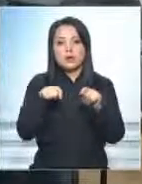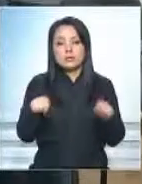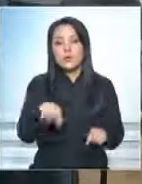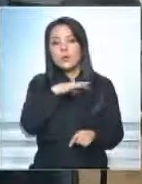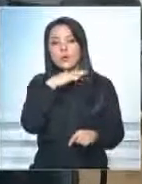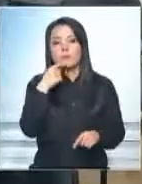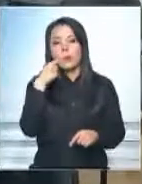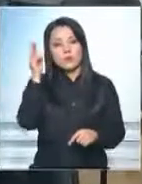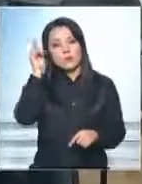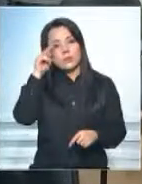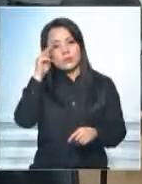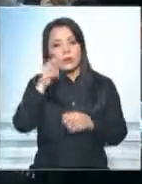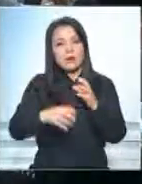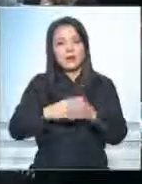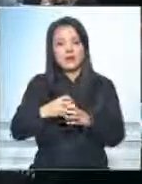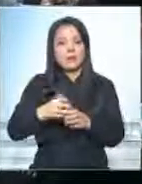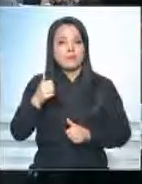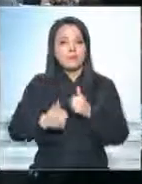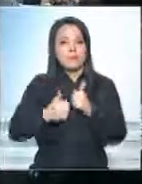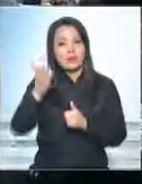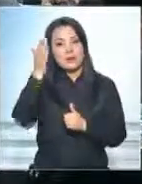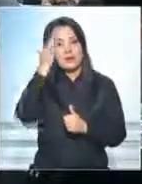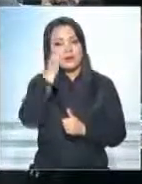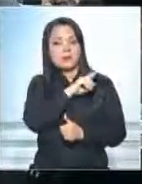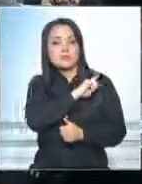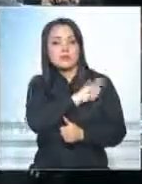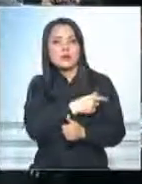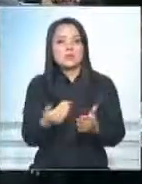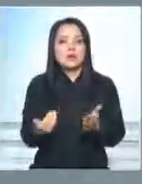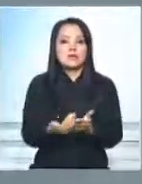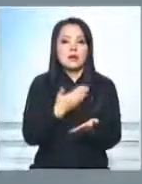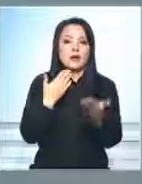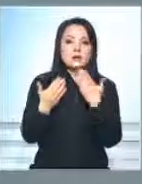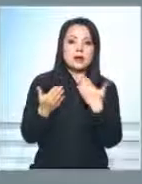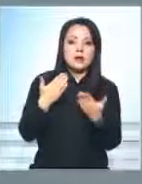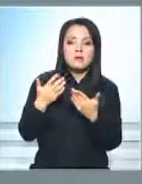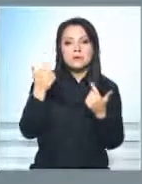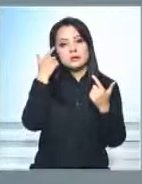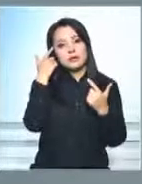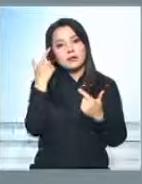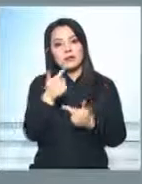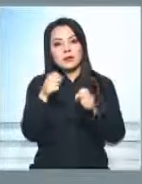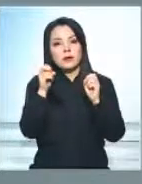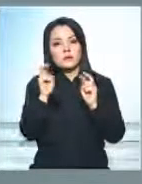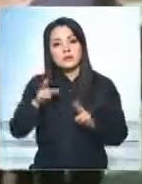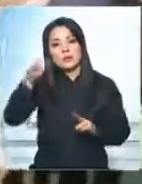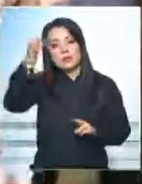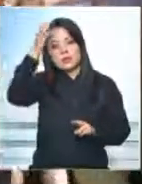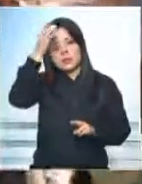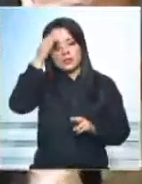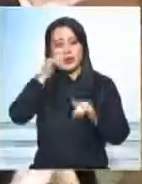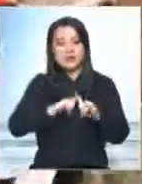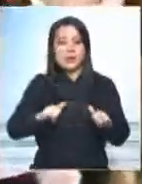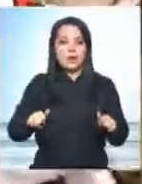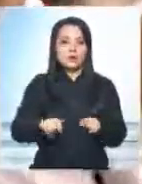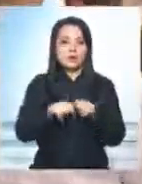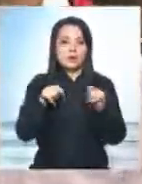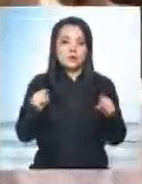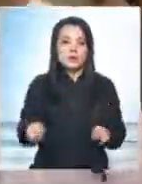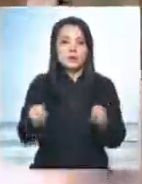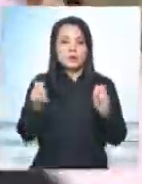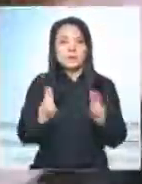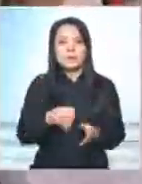ағылшын тілде өтеді деп жоспарлап отырмыз. Ағылшын тілін студенттер жазда өтетін арнайы курстарда үйрене алады. Тегін тіл үйрету